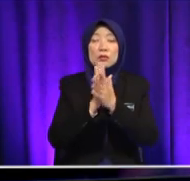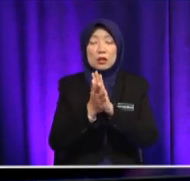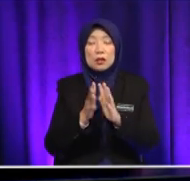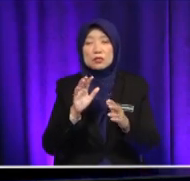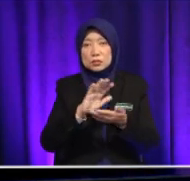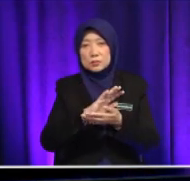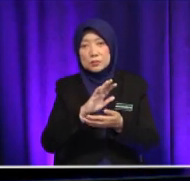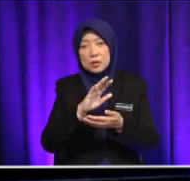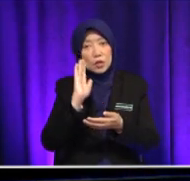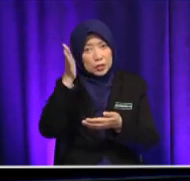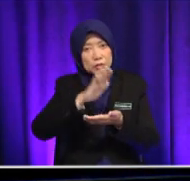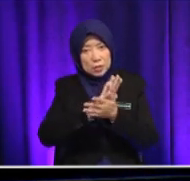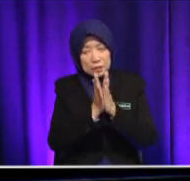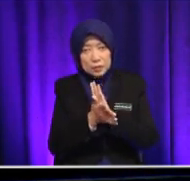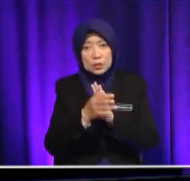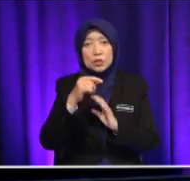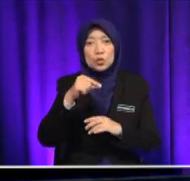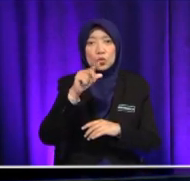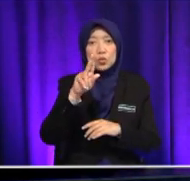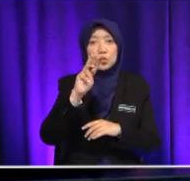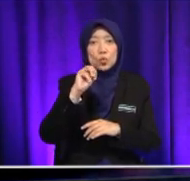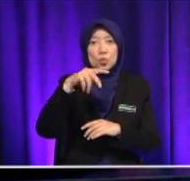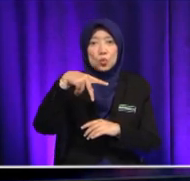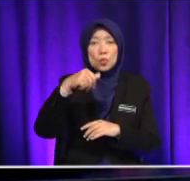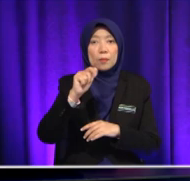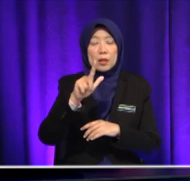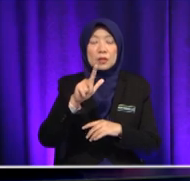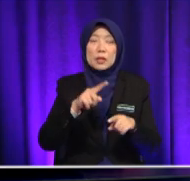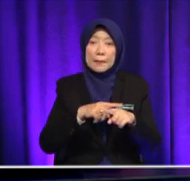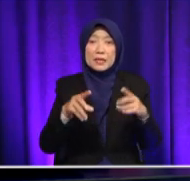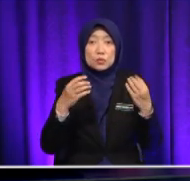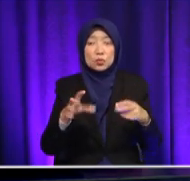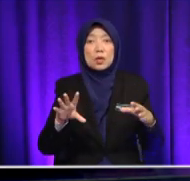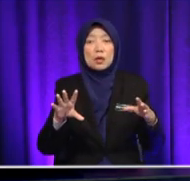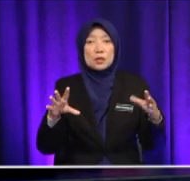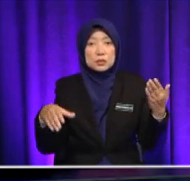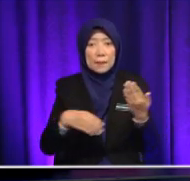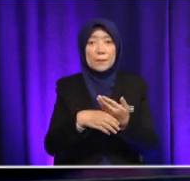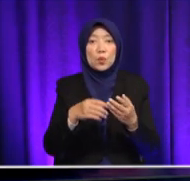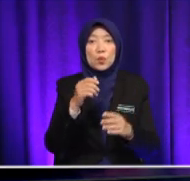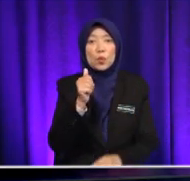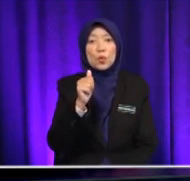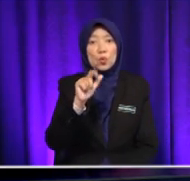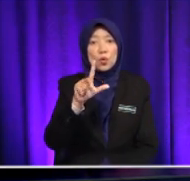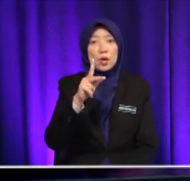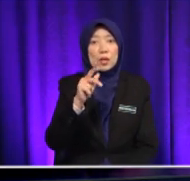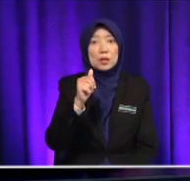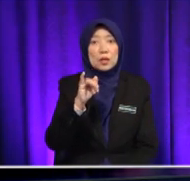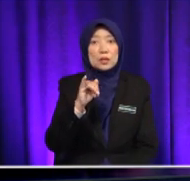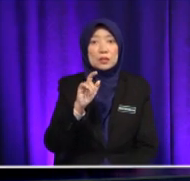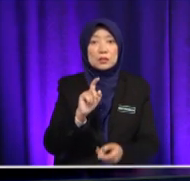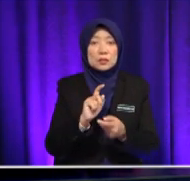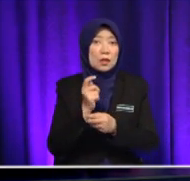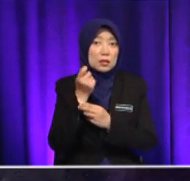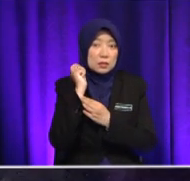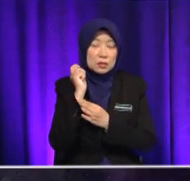menggumpal juga. Dia akan menggumpal juga. Okey. Tapi yang dicampurkan dengan alkali tadi ataupun larutan amonia tadi, dia akan tetap